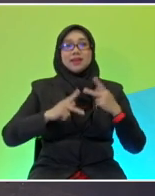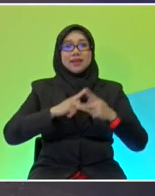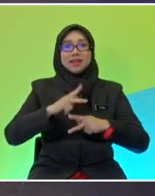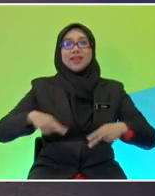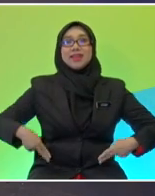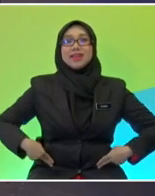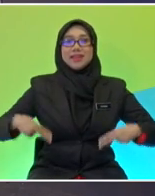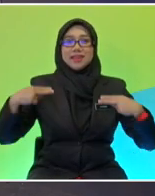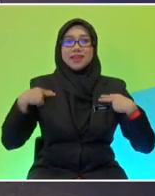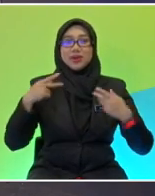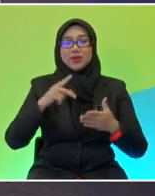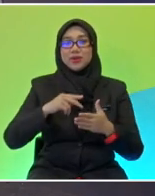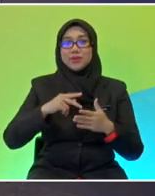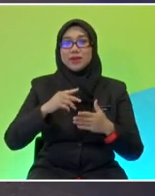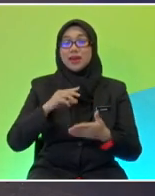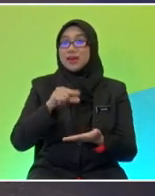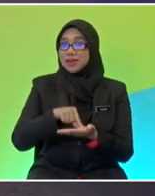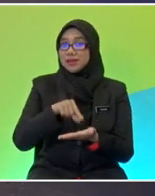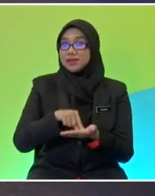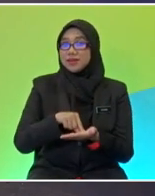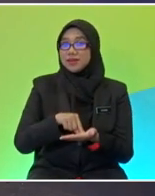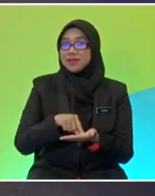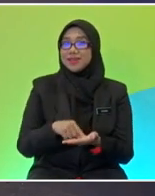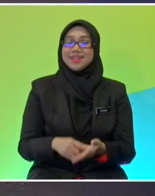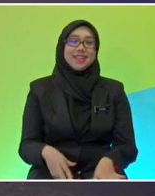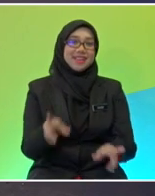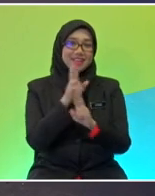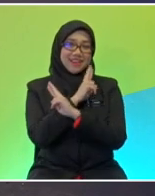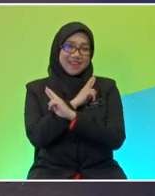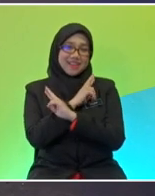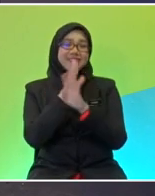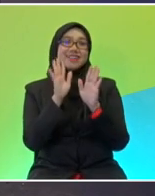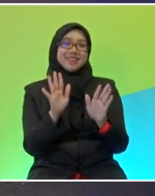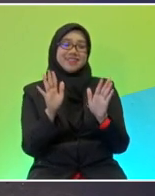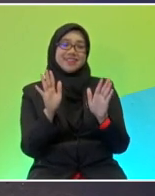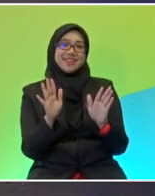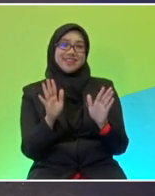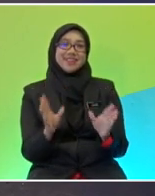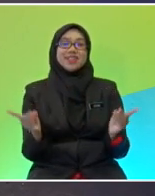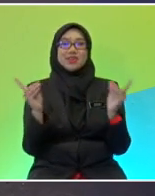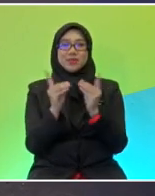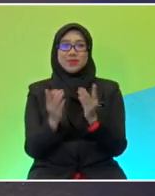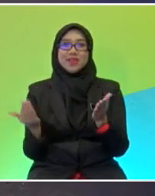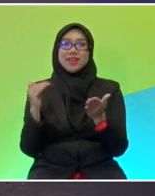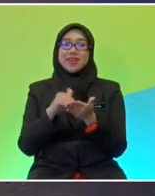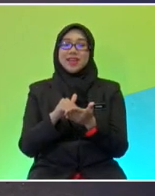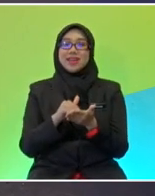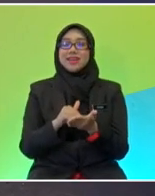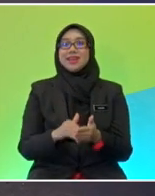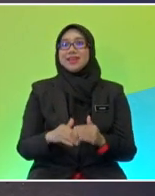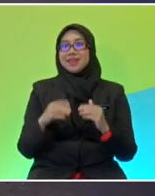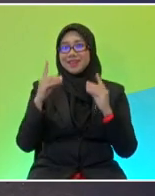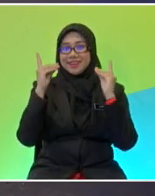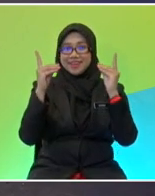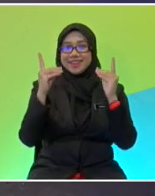Oke tapi bukan itu saja murid-murid kita akan melihat sebentar jangan kemana-mana kembali lagi ke slot prasekolah hanya di